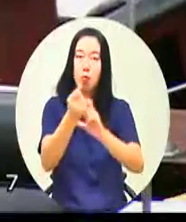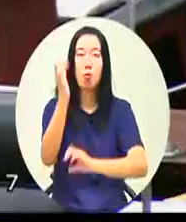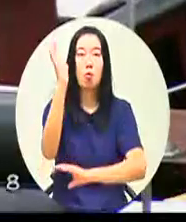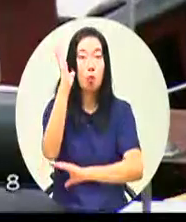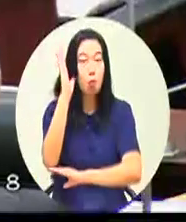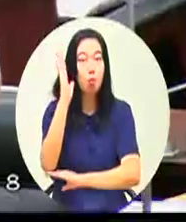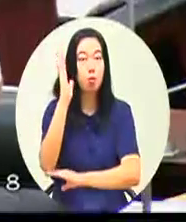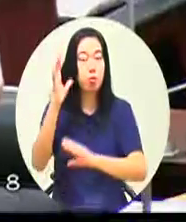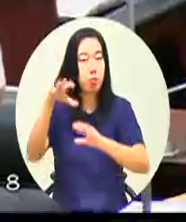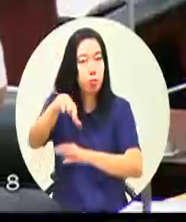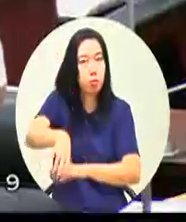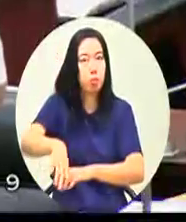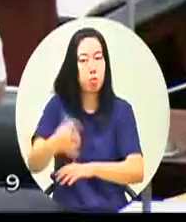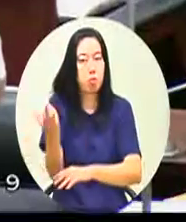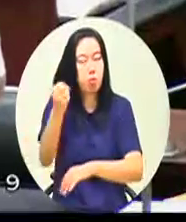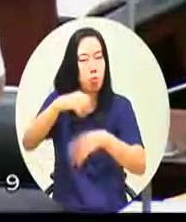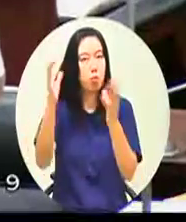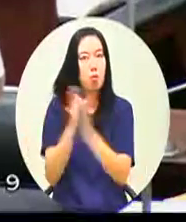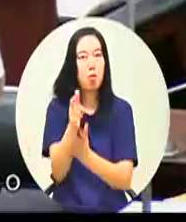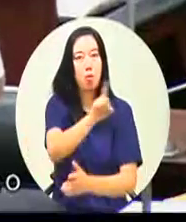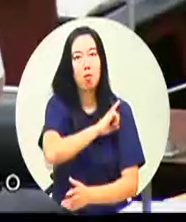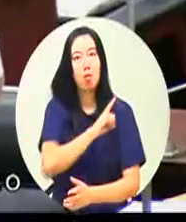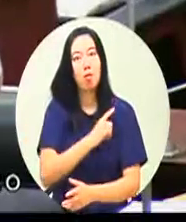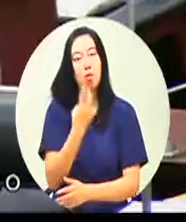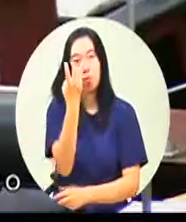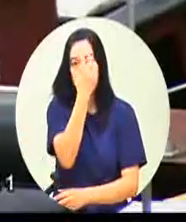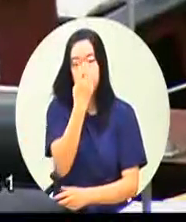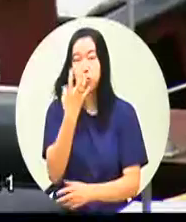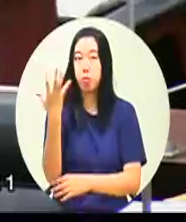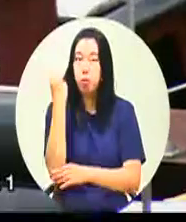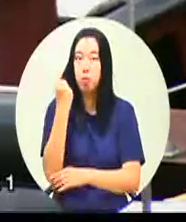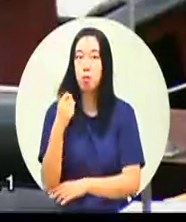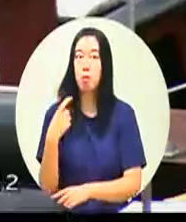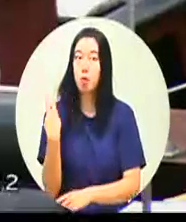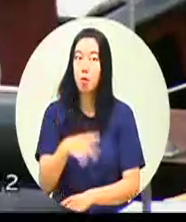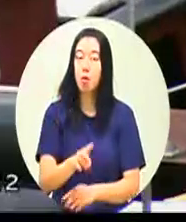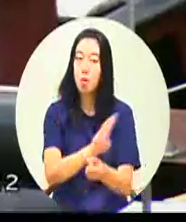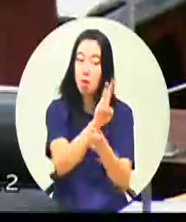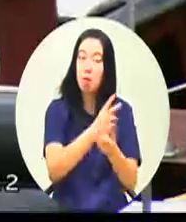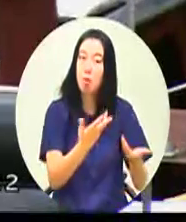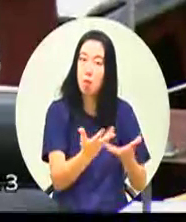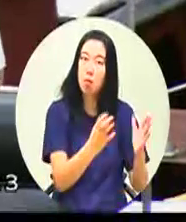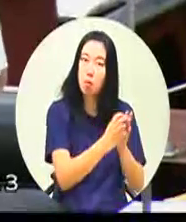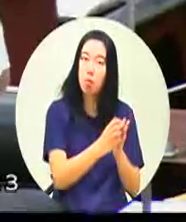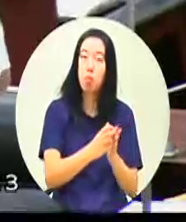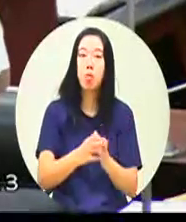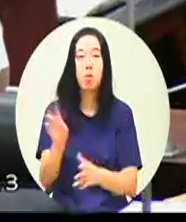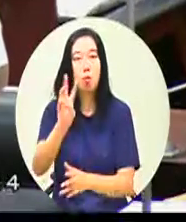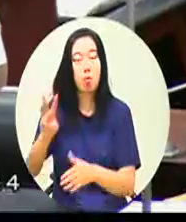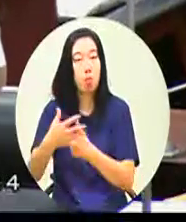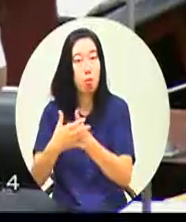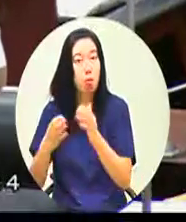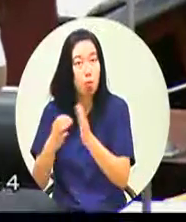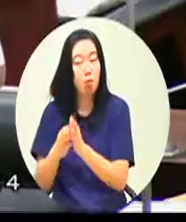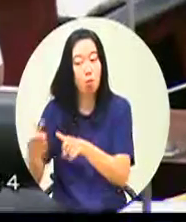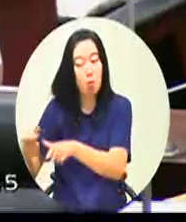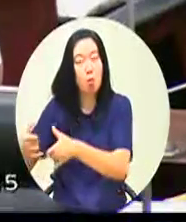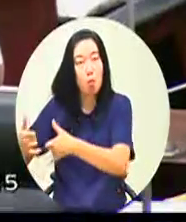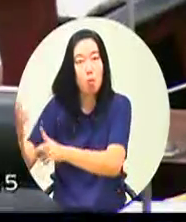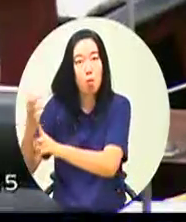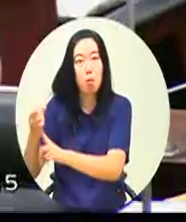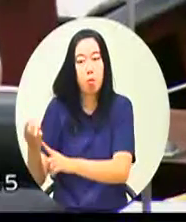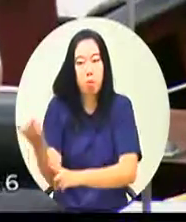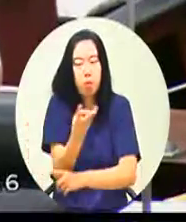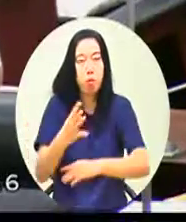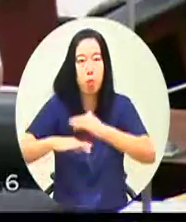理？伊林务局、啊个来个水保局、公路局、个河川局，规个遐你